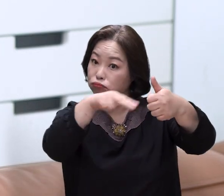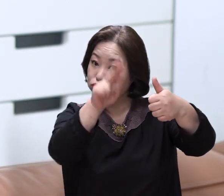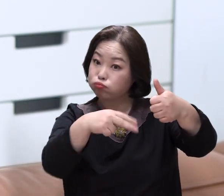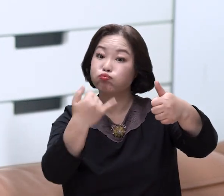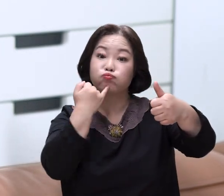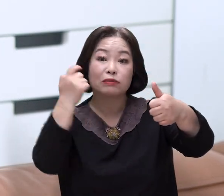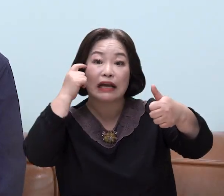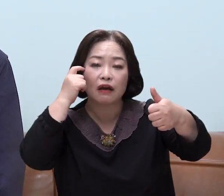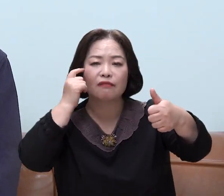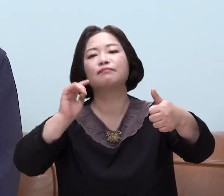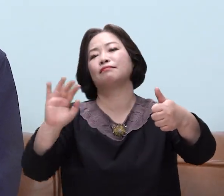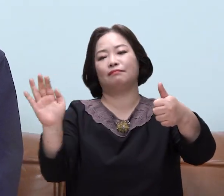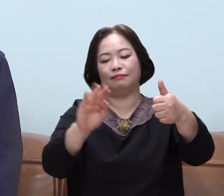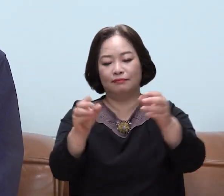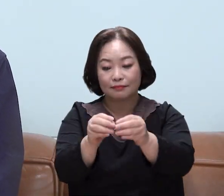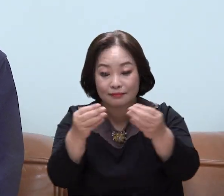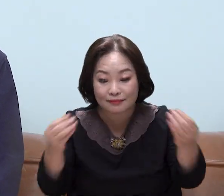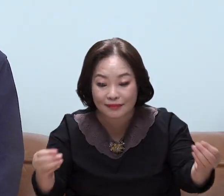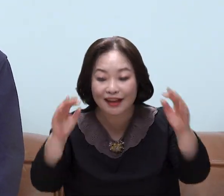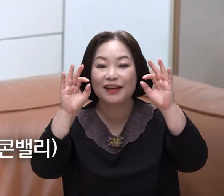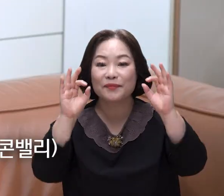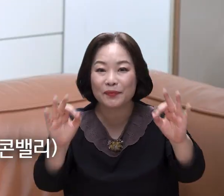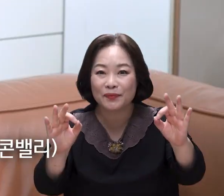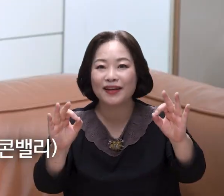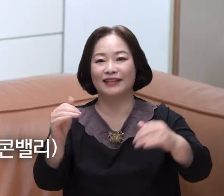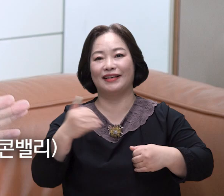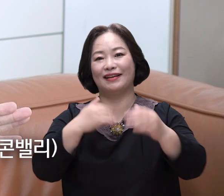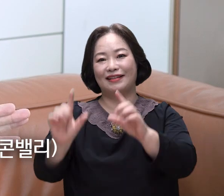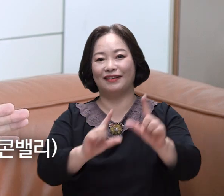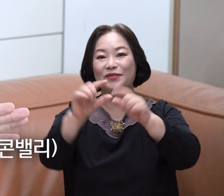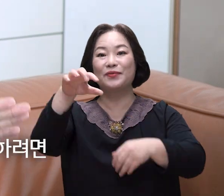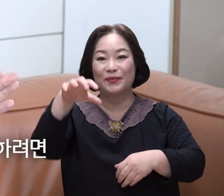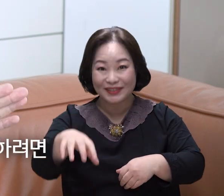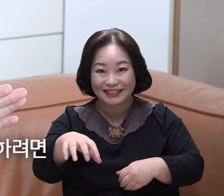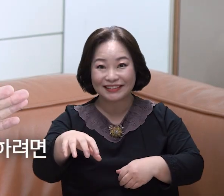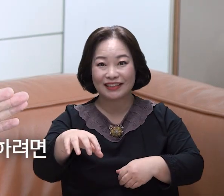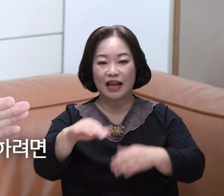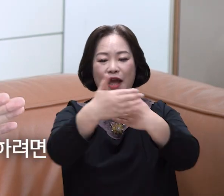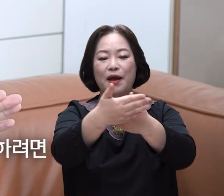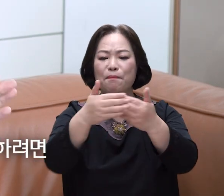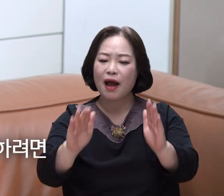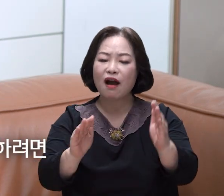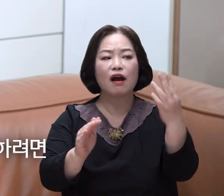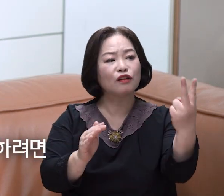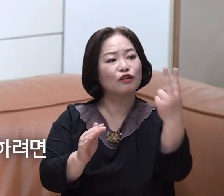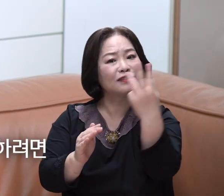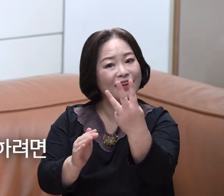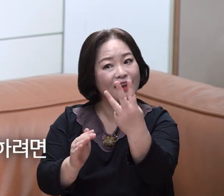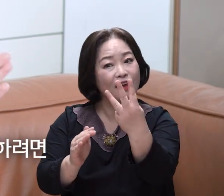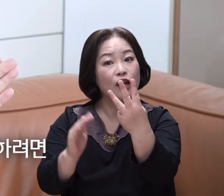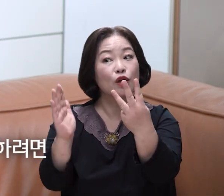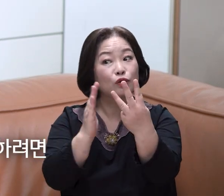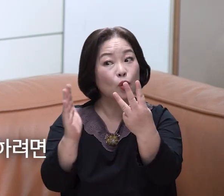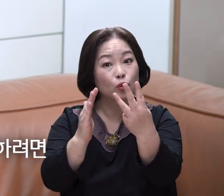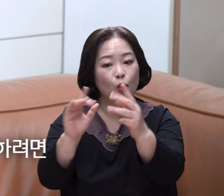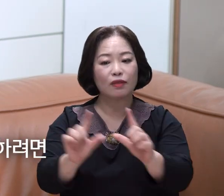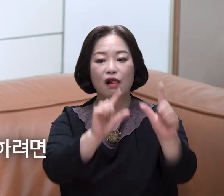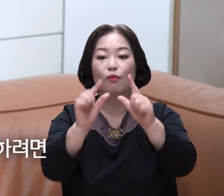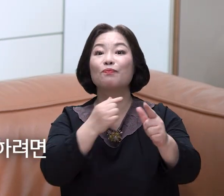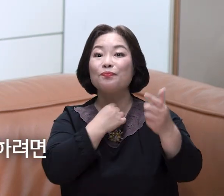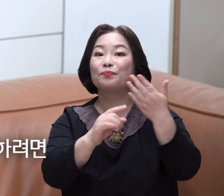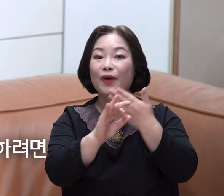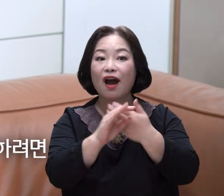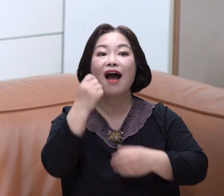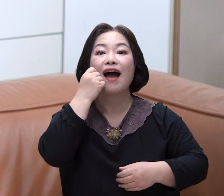혜택을 줘? 그럼 괜찮은데 라는 생각을 하실 수 있겠지만, 제가 거주하는 지역은 평범한 방 2개 혹은 3개짜리